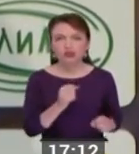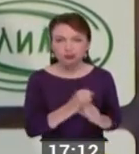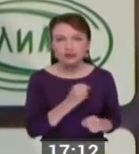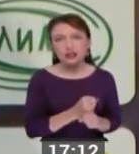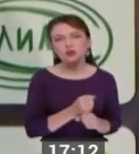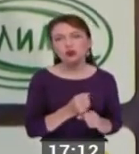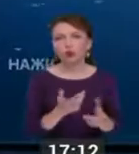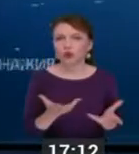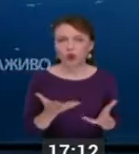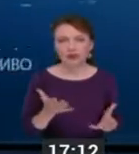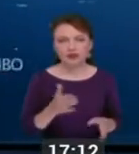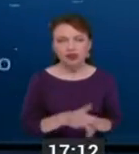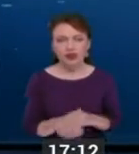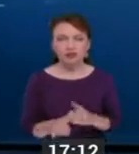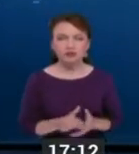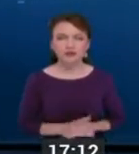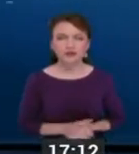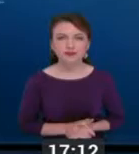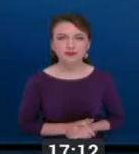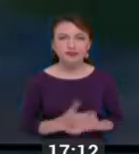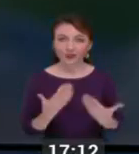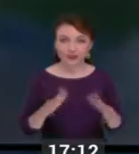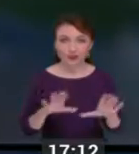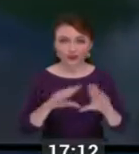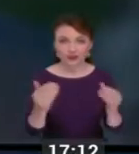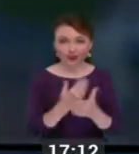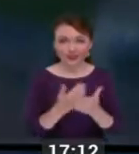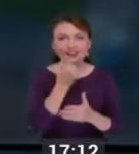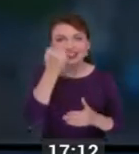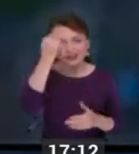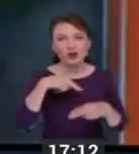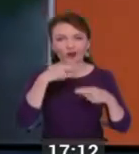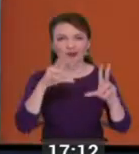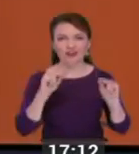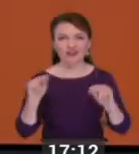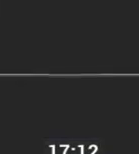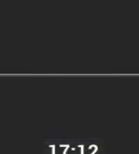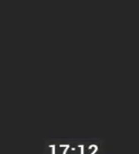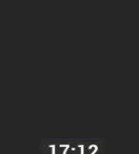работу, которую они сделали. Ну что ж, на цьому все. Дякую вам за увагу. Хай щастить.